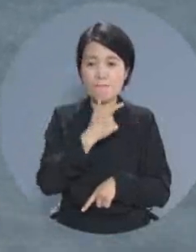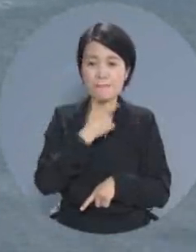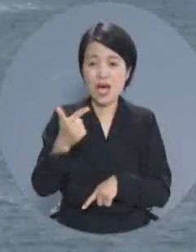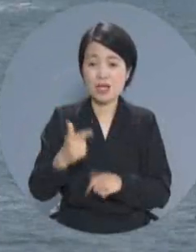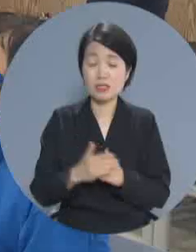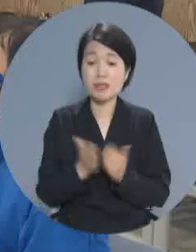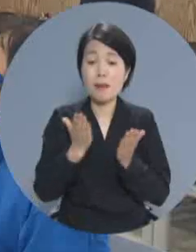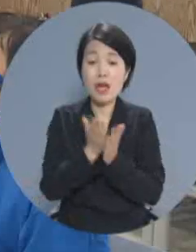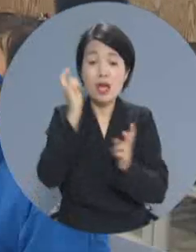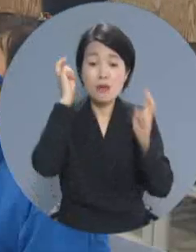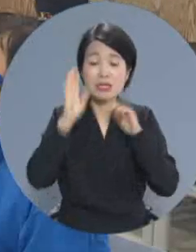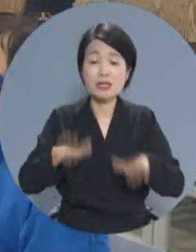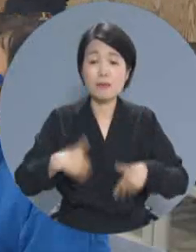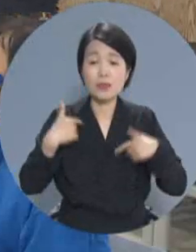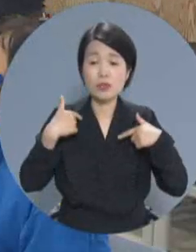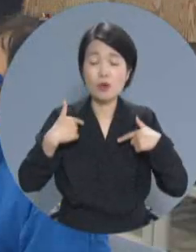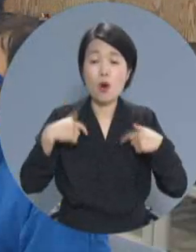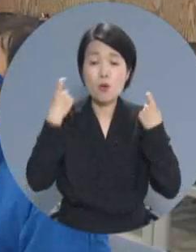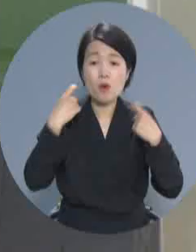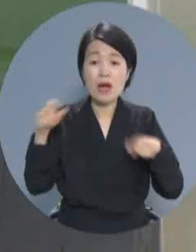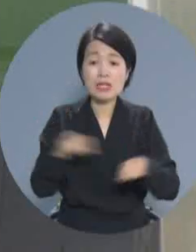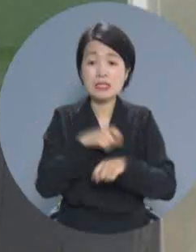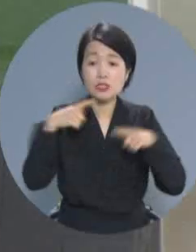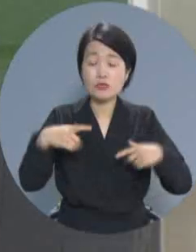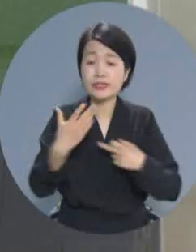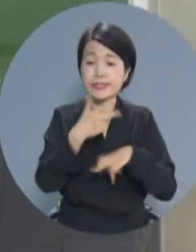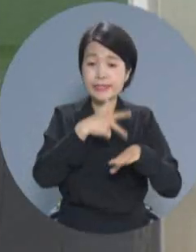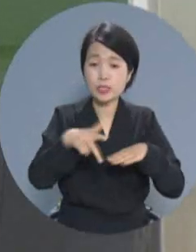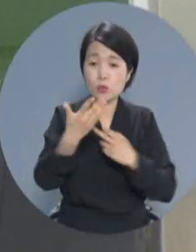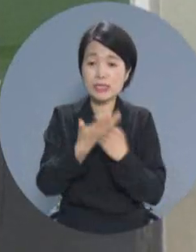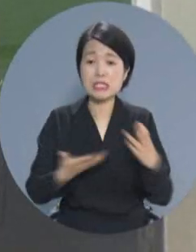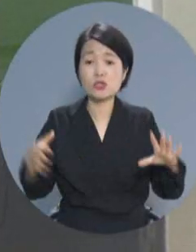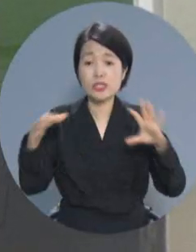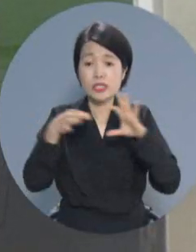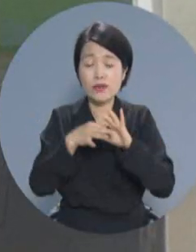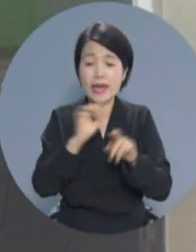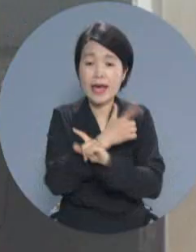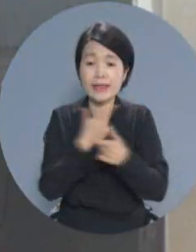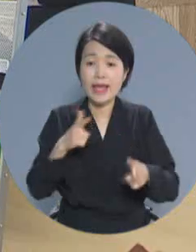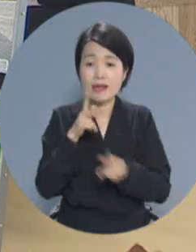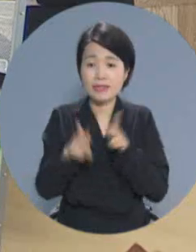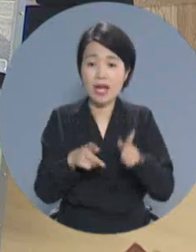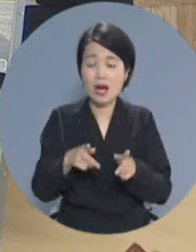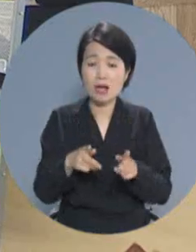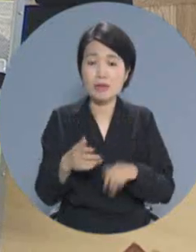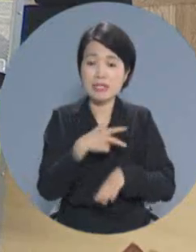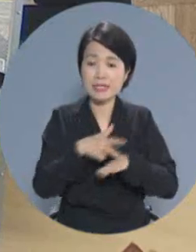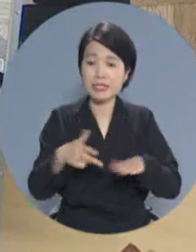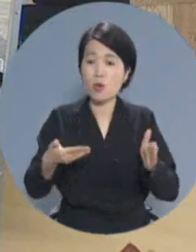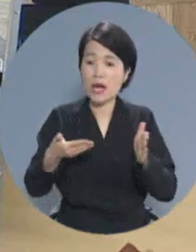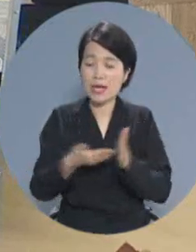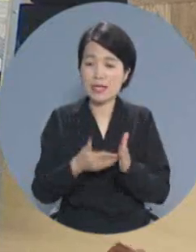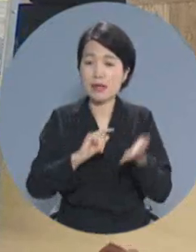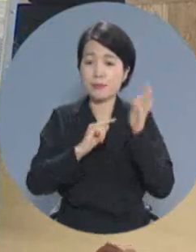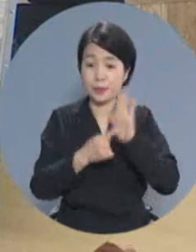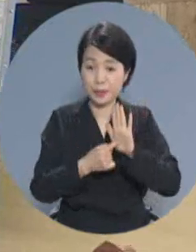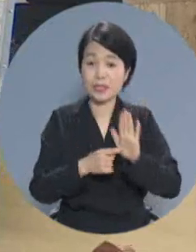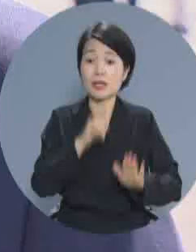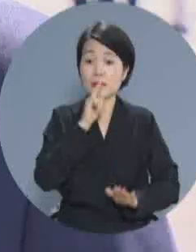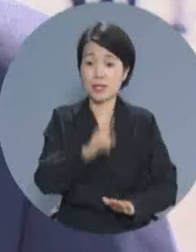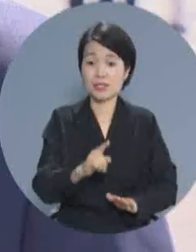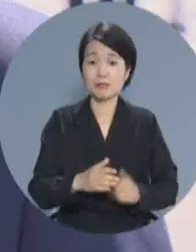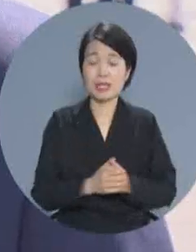선사 측은 남도관광특구인 진도와 제주관광을 연계한 다양한 사업을 진도항에서 펼치겠다고